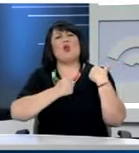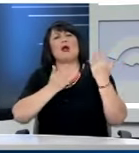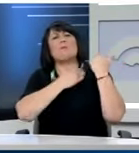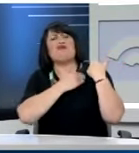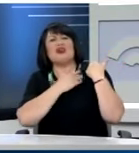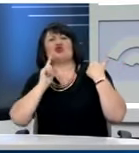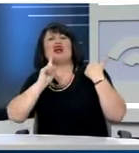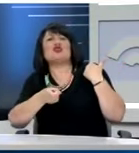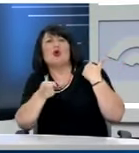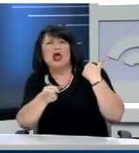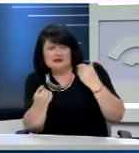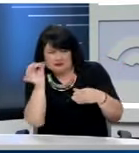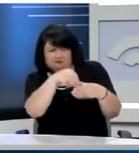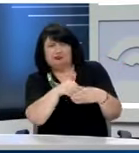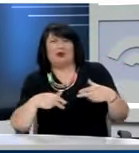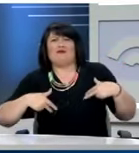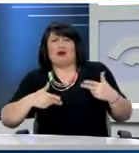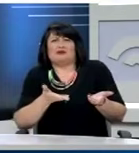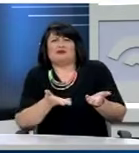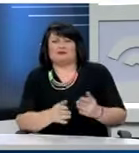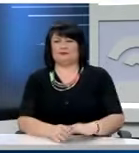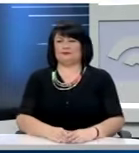Το χειρότερο όλων όμως από όλα όσα κάνατε